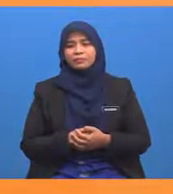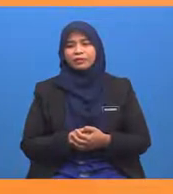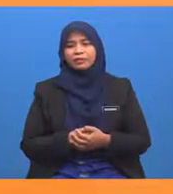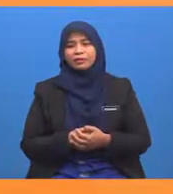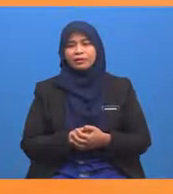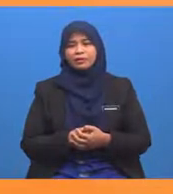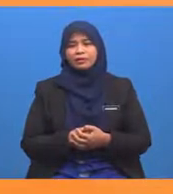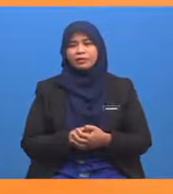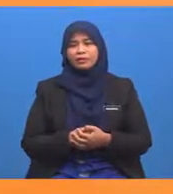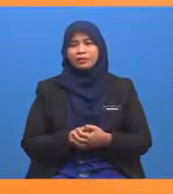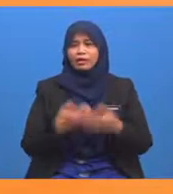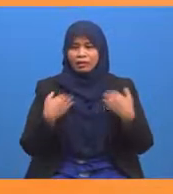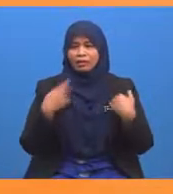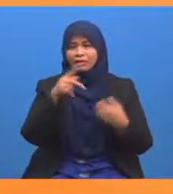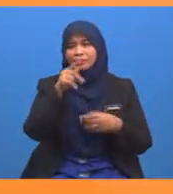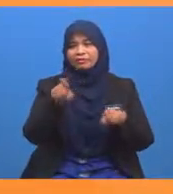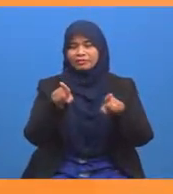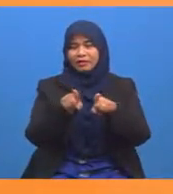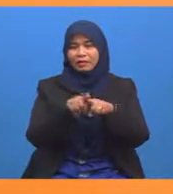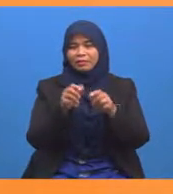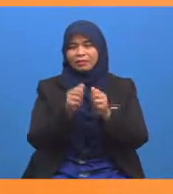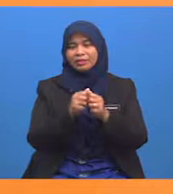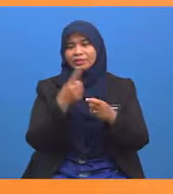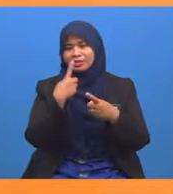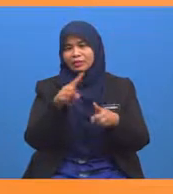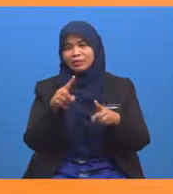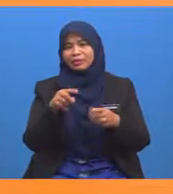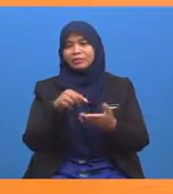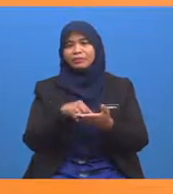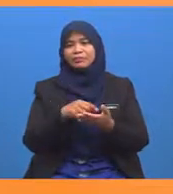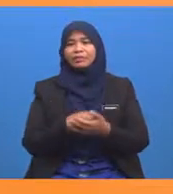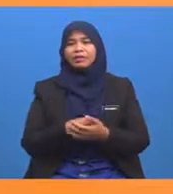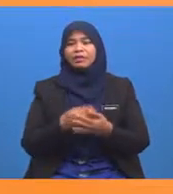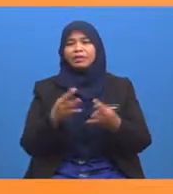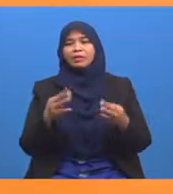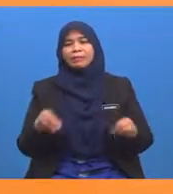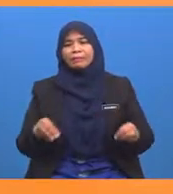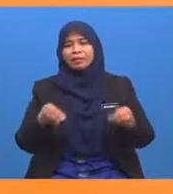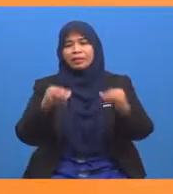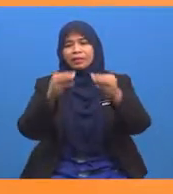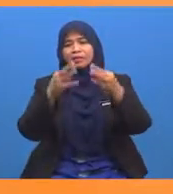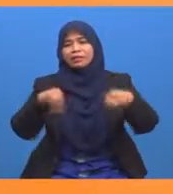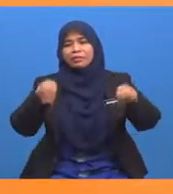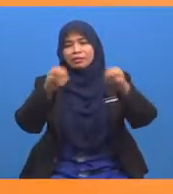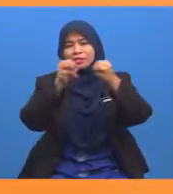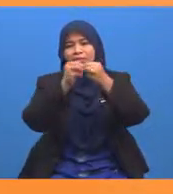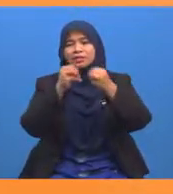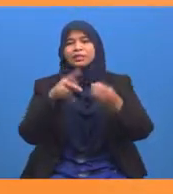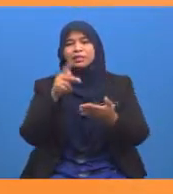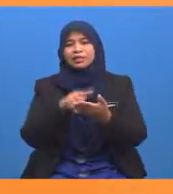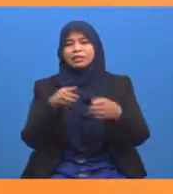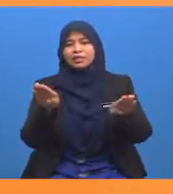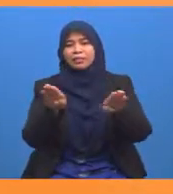tadi. Adakah sama dengan jawapan ini? Menara masjid dikenali